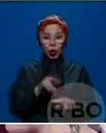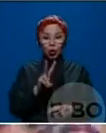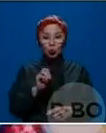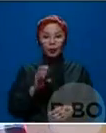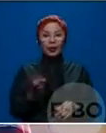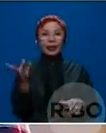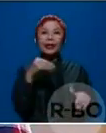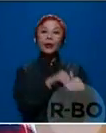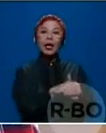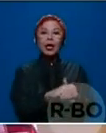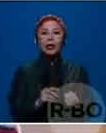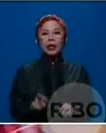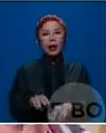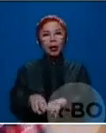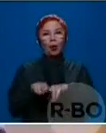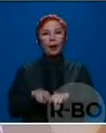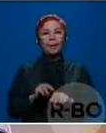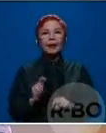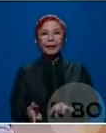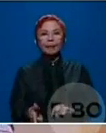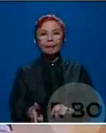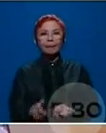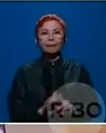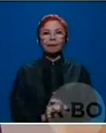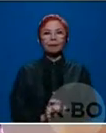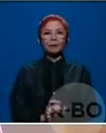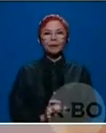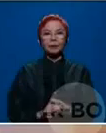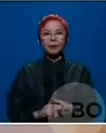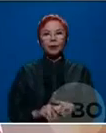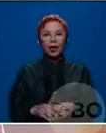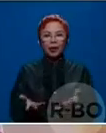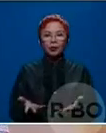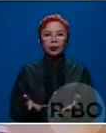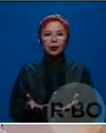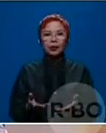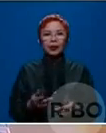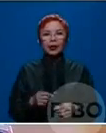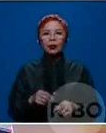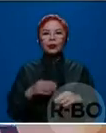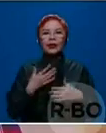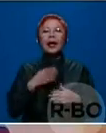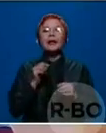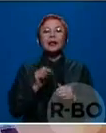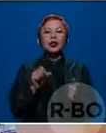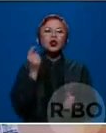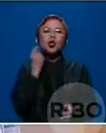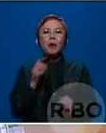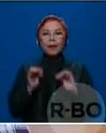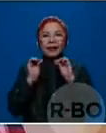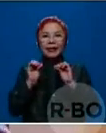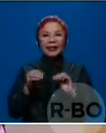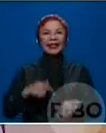ditaruh di koperasi Jadi kami tidak setuju melakukan bantuan langsung tunai karena itu tidak mendidik kami seperti orang